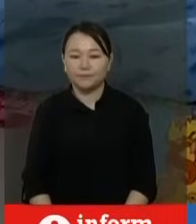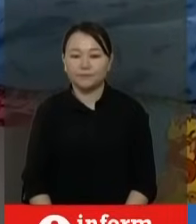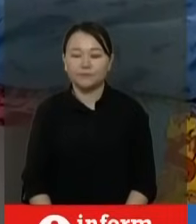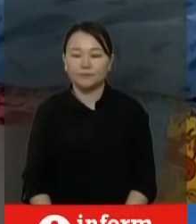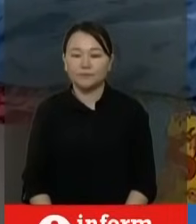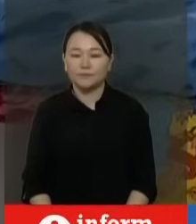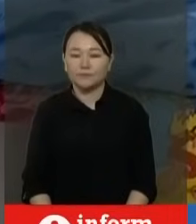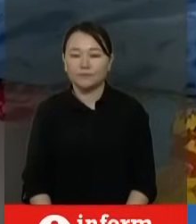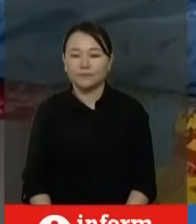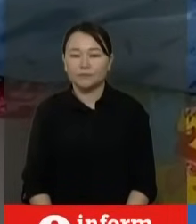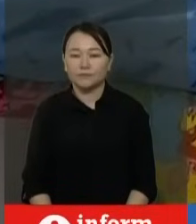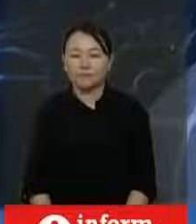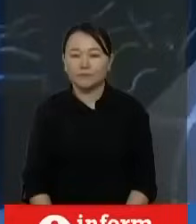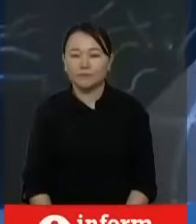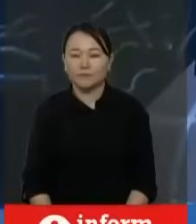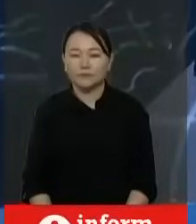Обрежа, Информбюро.